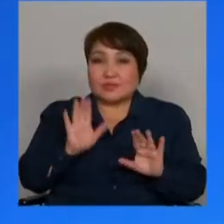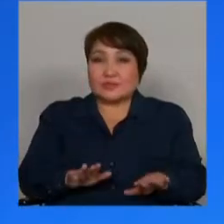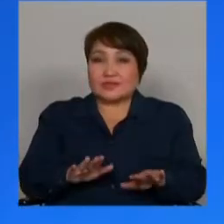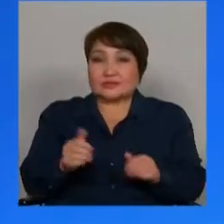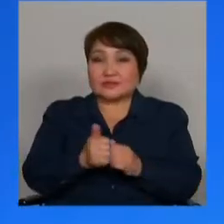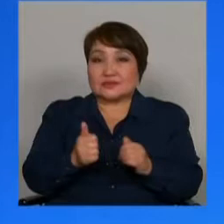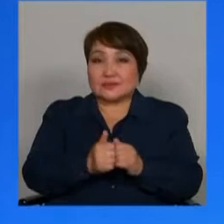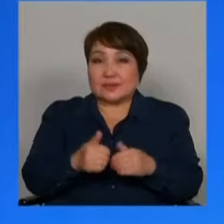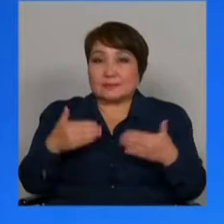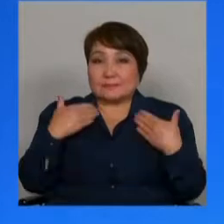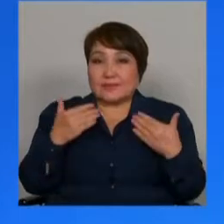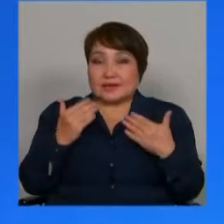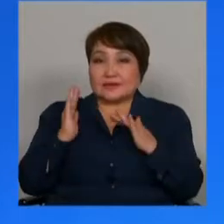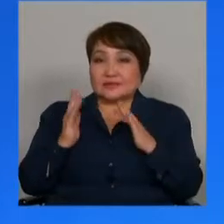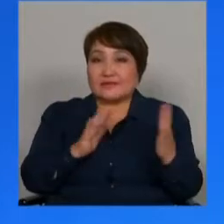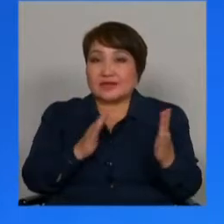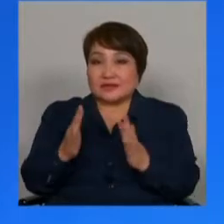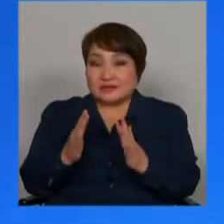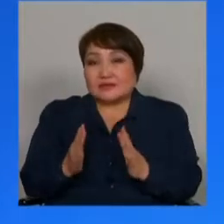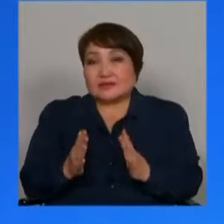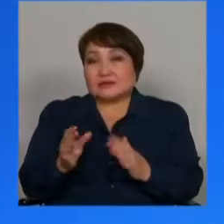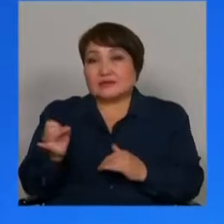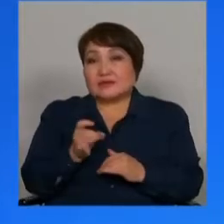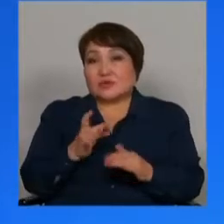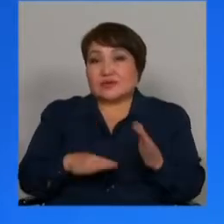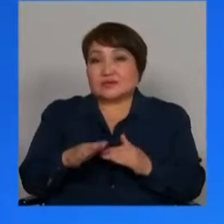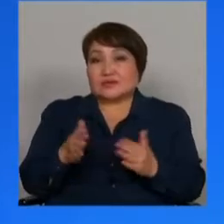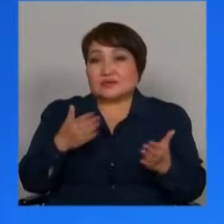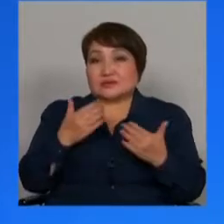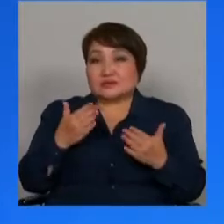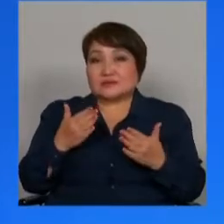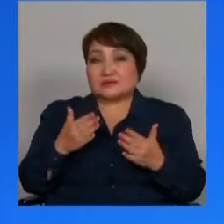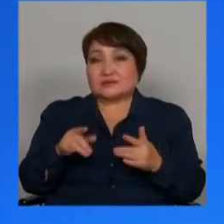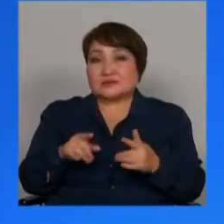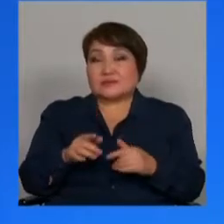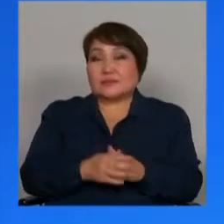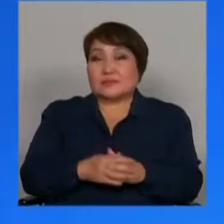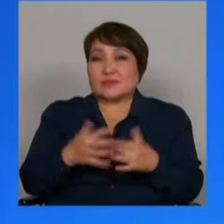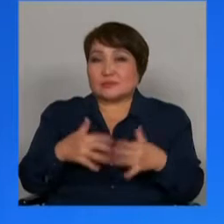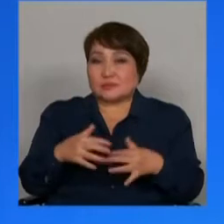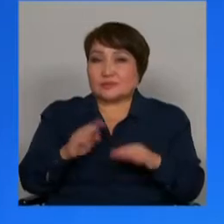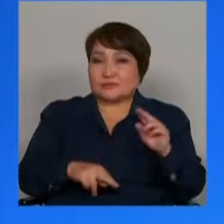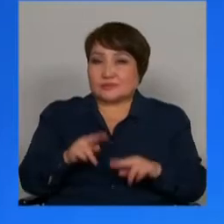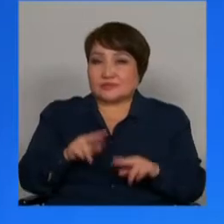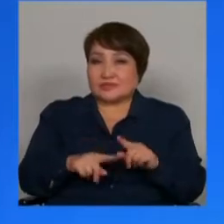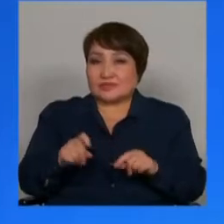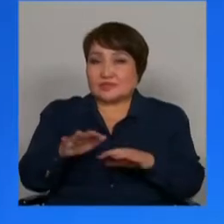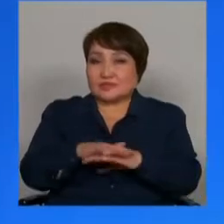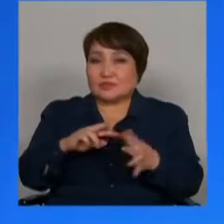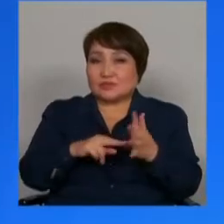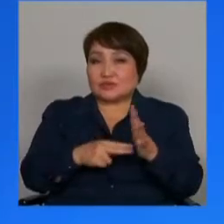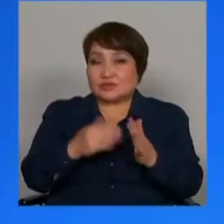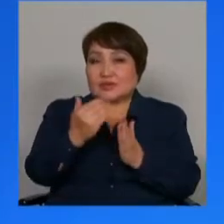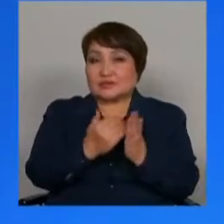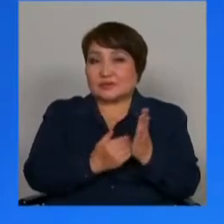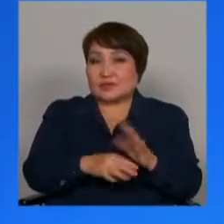парктер және скверлер аумағына аулалар мен жол қиылыстарына орнатылады. Халық қатысатын бюджет бағдарламасы бойынша осы